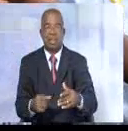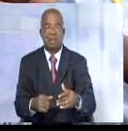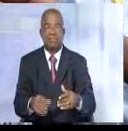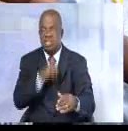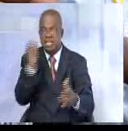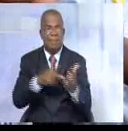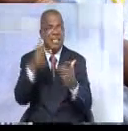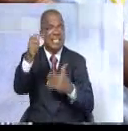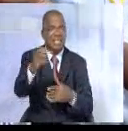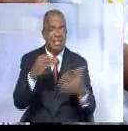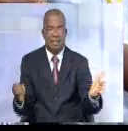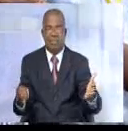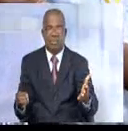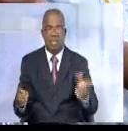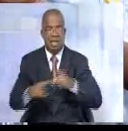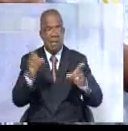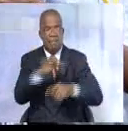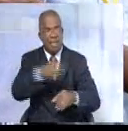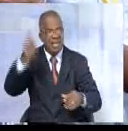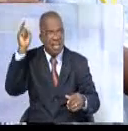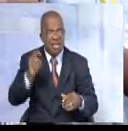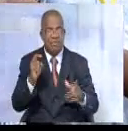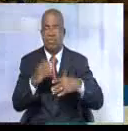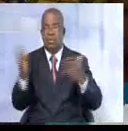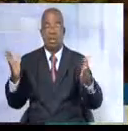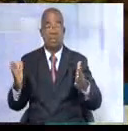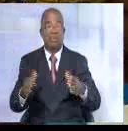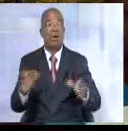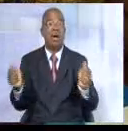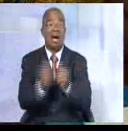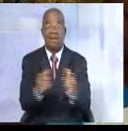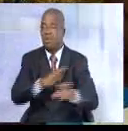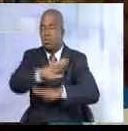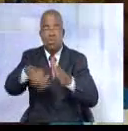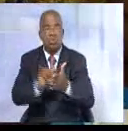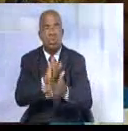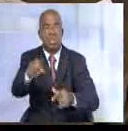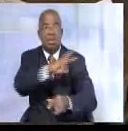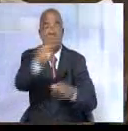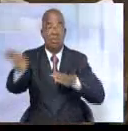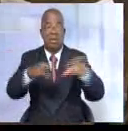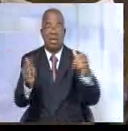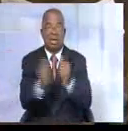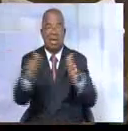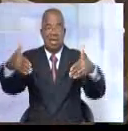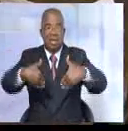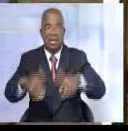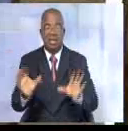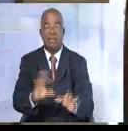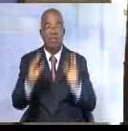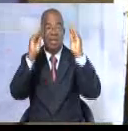actions transversales à inclure dans tout ce qu'ils font avec les jeunes. Certains participants saluent cette activité qui vient à point